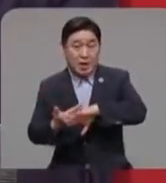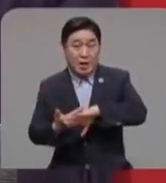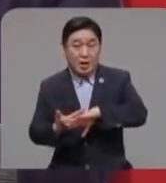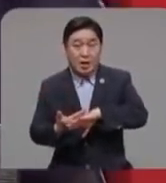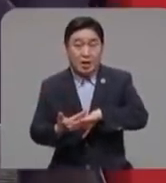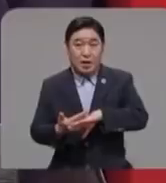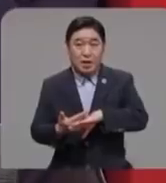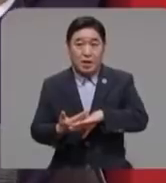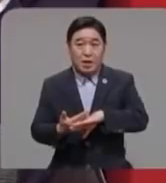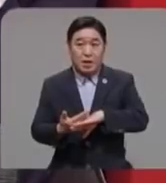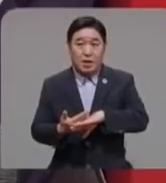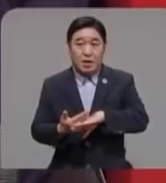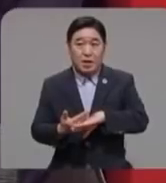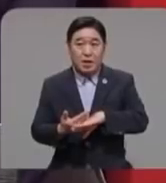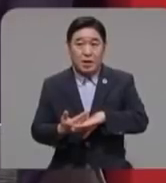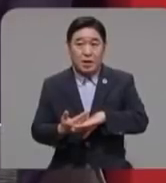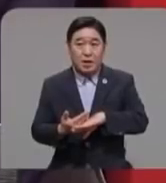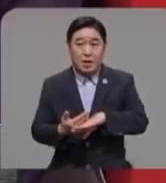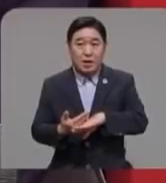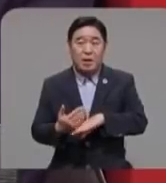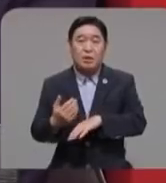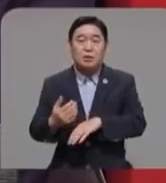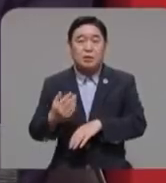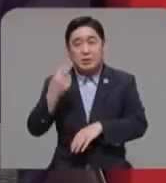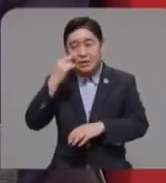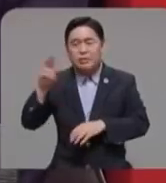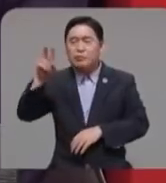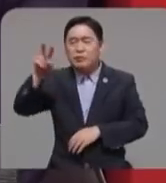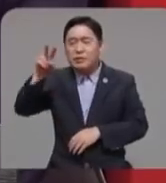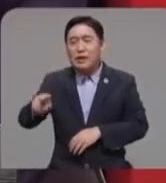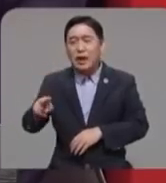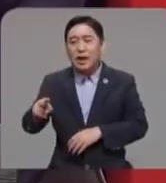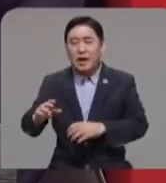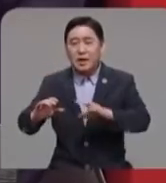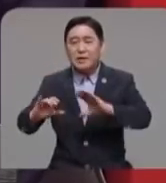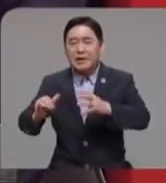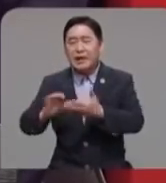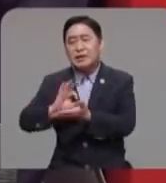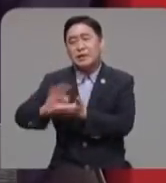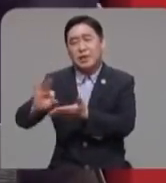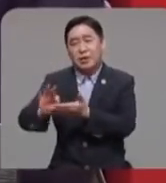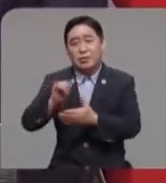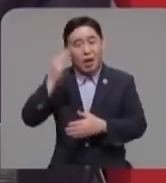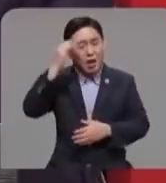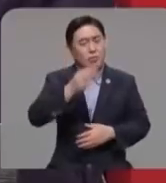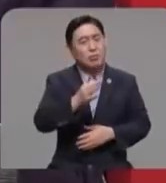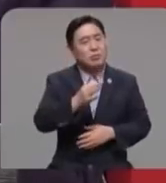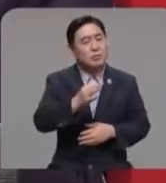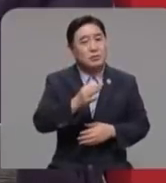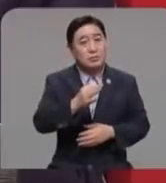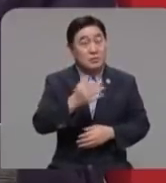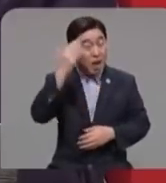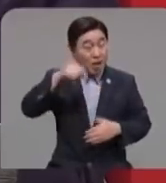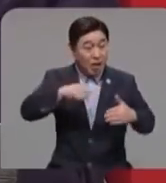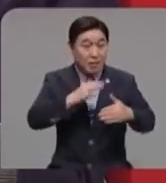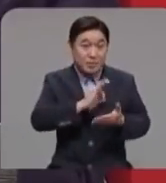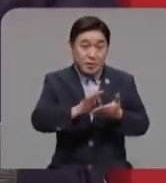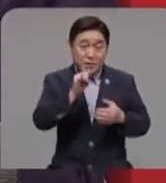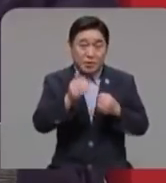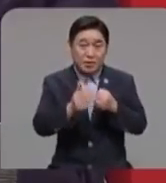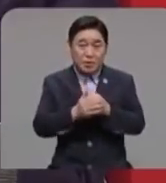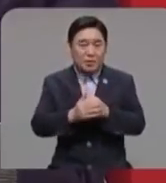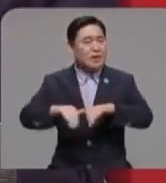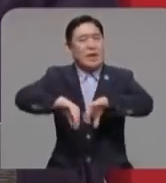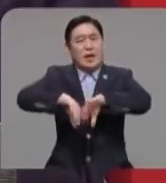나라입니다. 그렇죠. 기축통화국입니다. 기축통화국하고 다른 나라입니다. 예. 그래서 이 문제는 홍 후보님, 이 문제는 정말 우리